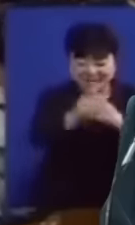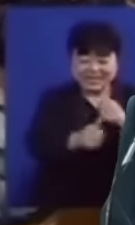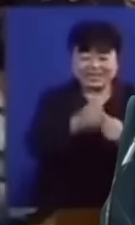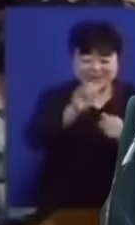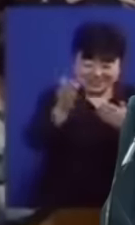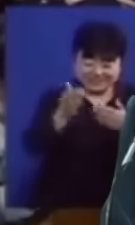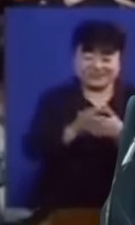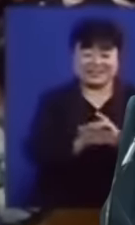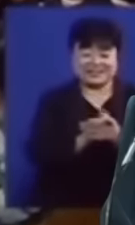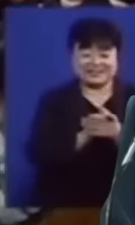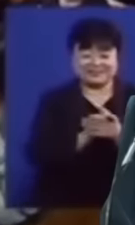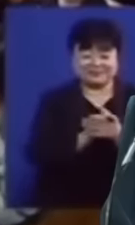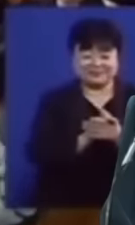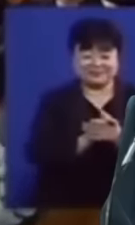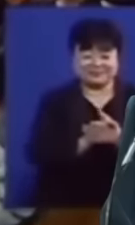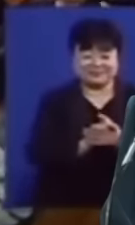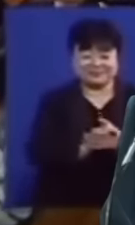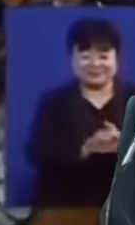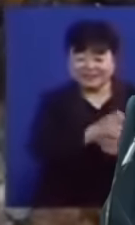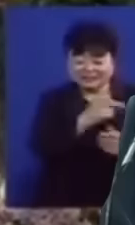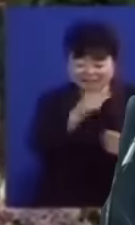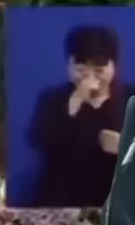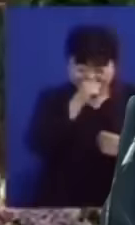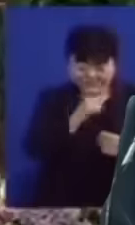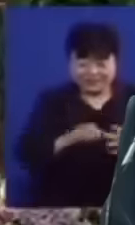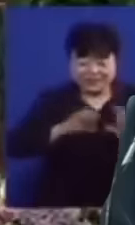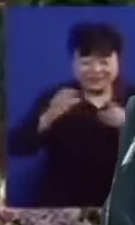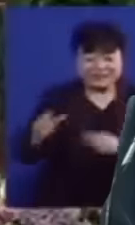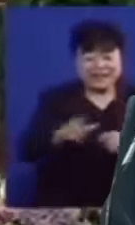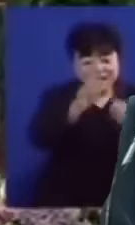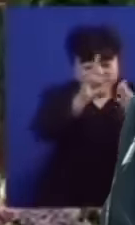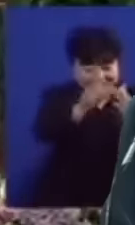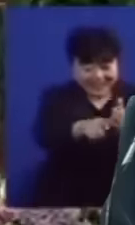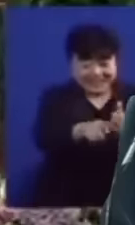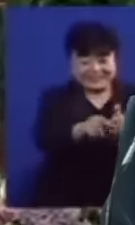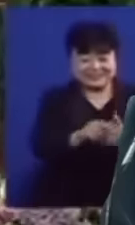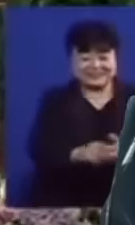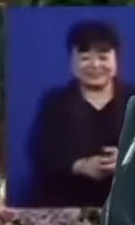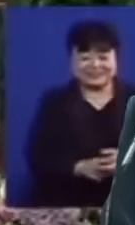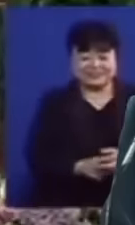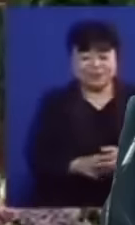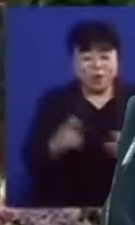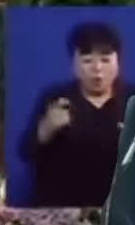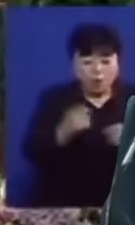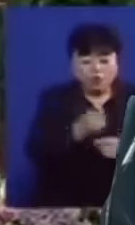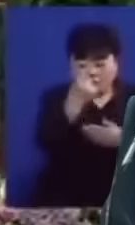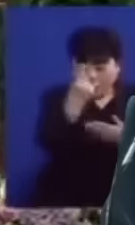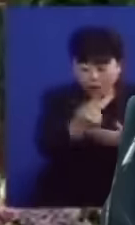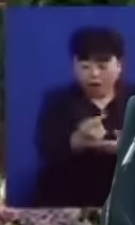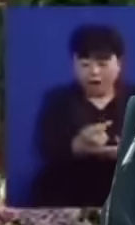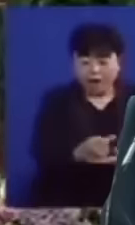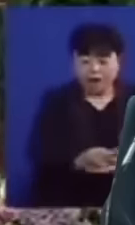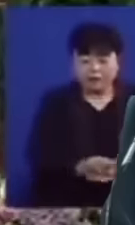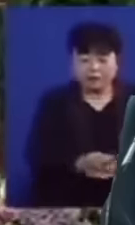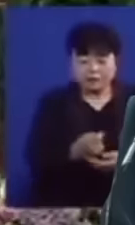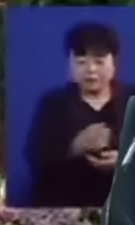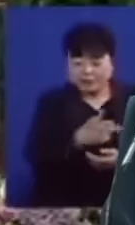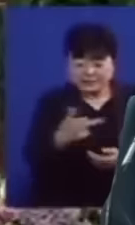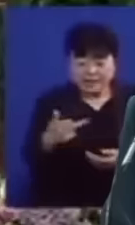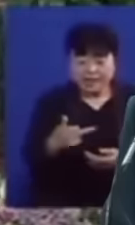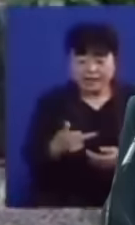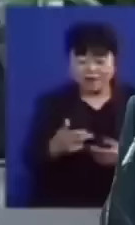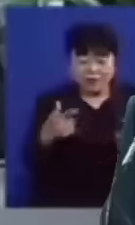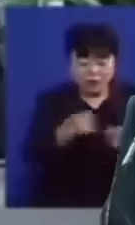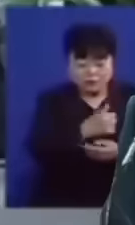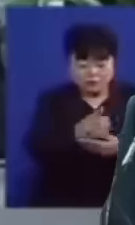하나님이시니 얼마나 좋습니까? 우리가 세상을 살아가는 동안에 어떠한 원수가 다가와도 크고 작은 원수를